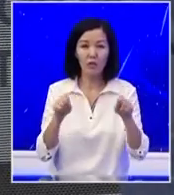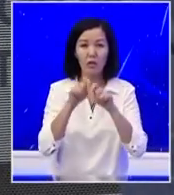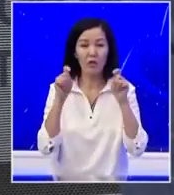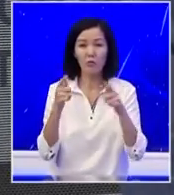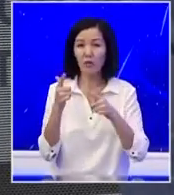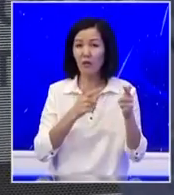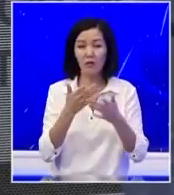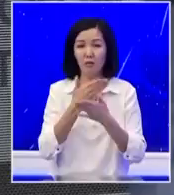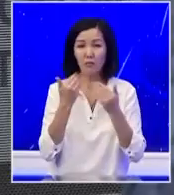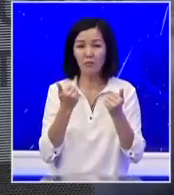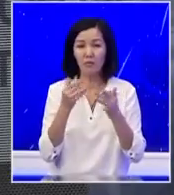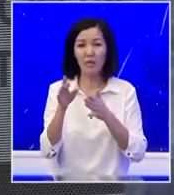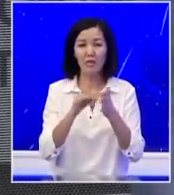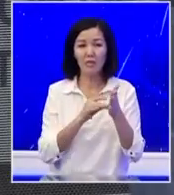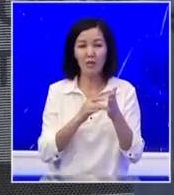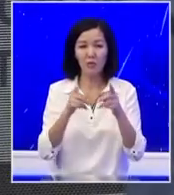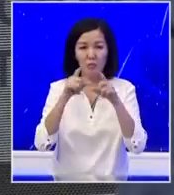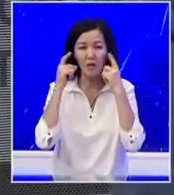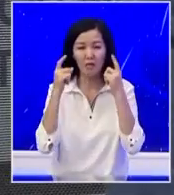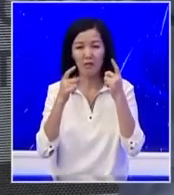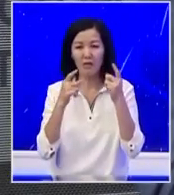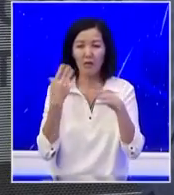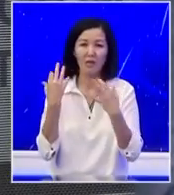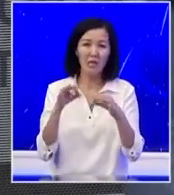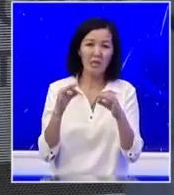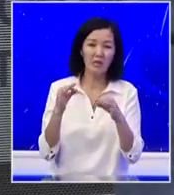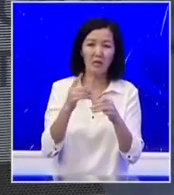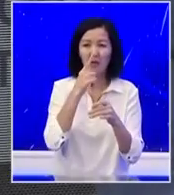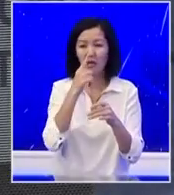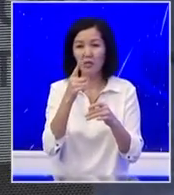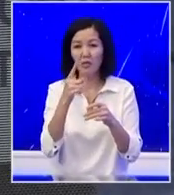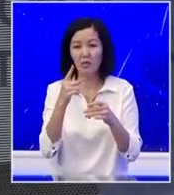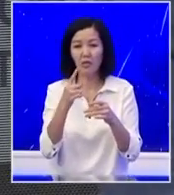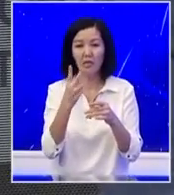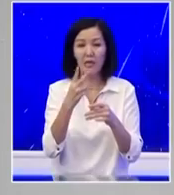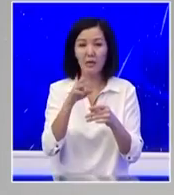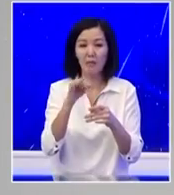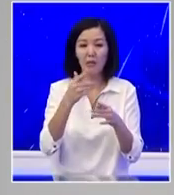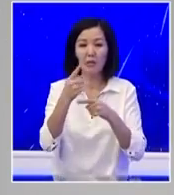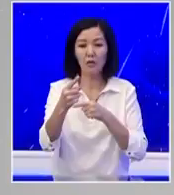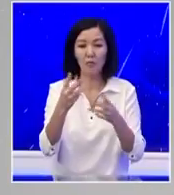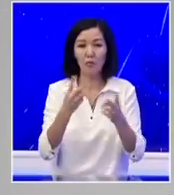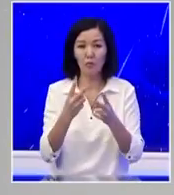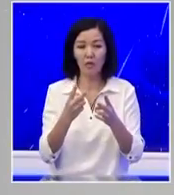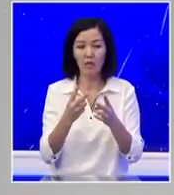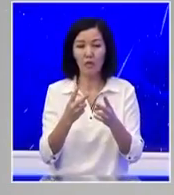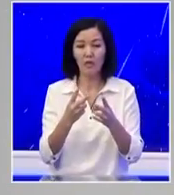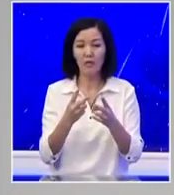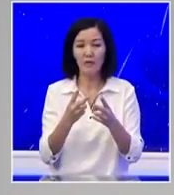дайын емеспіз. Сразу келіп, маскасыз жүре бердік, қашықтық әлі де бізде 2 метр болу керек. Әпші бітті, жәнегі